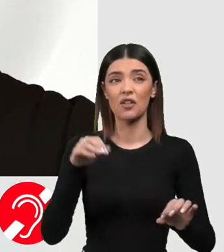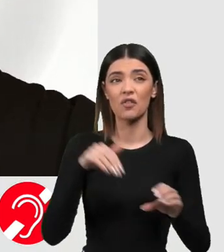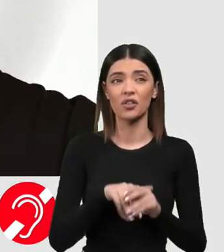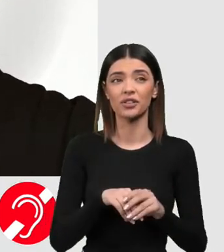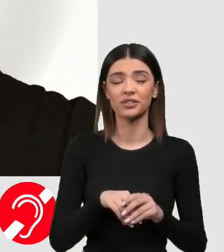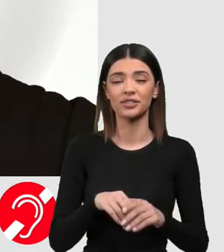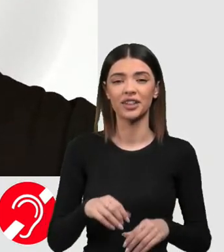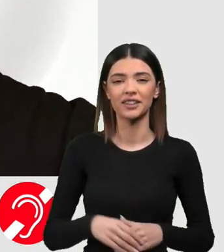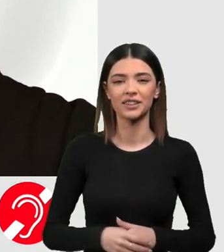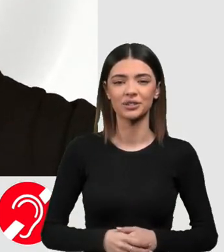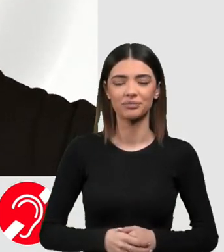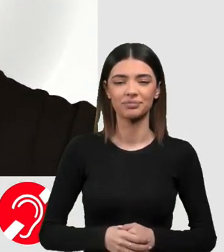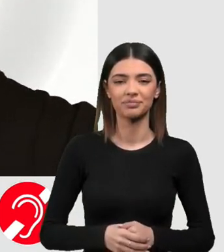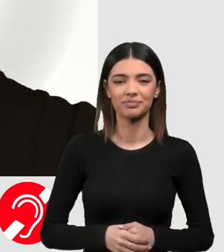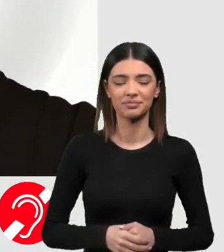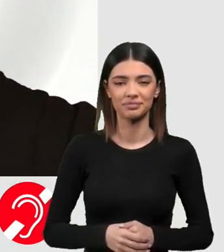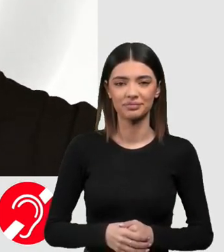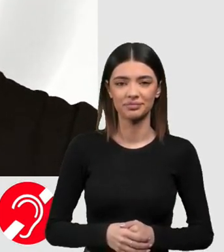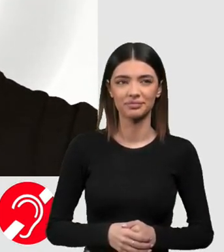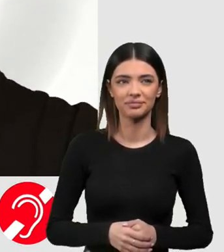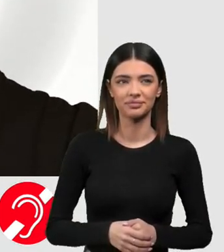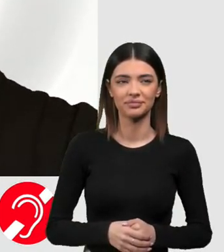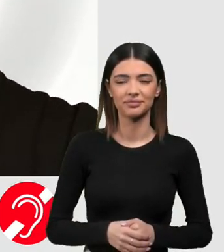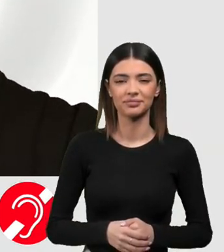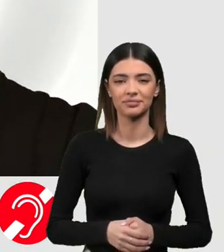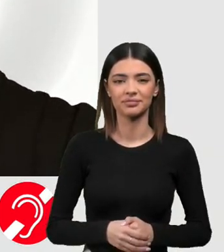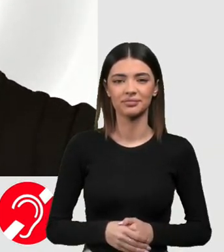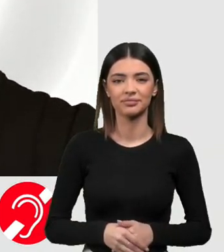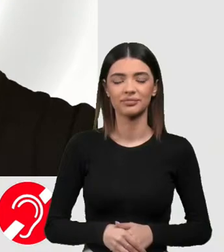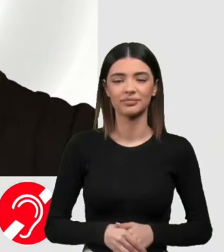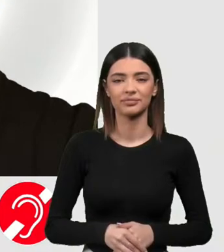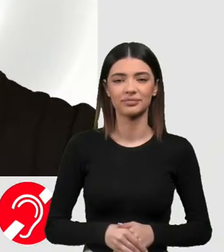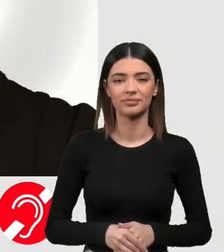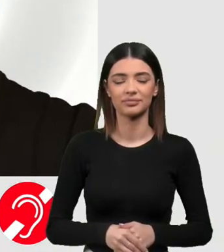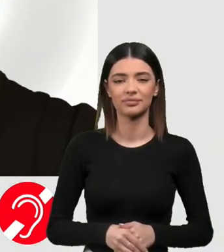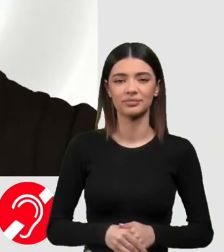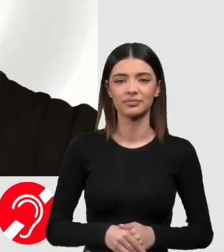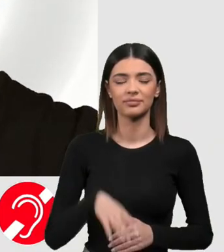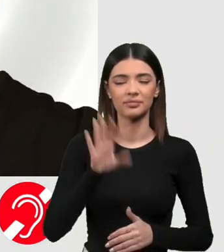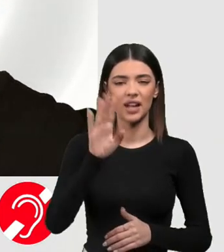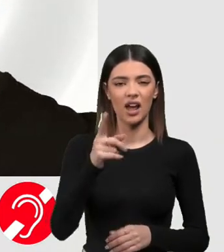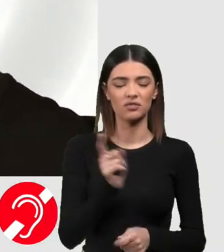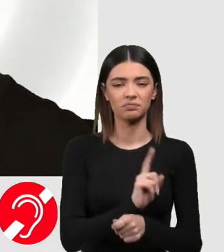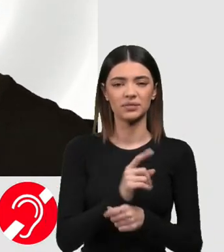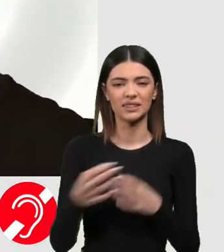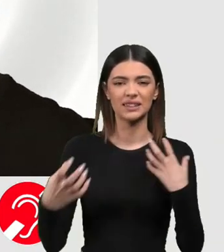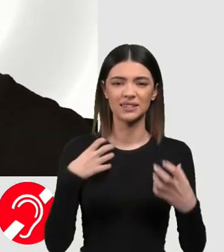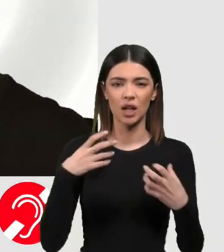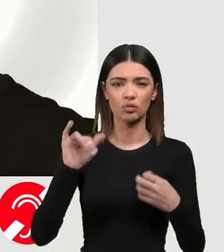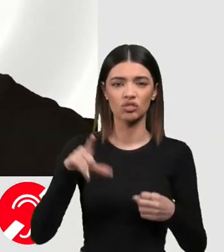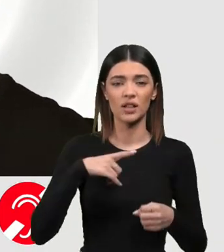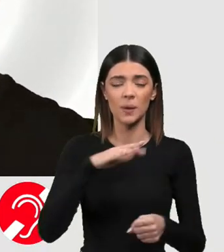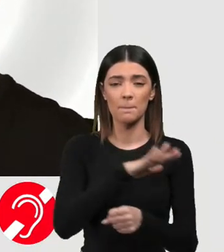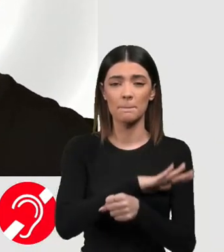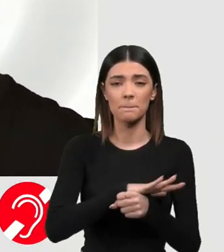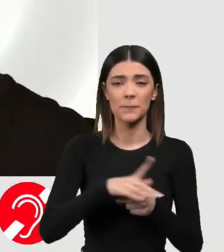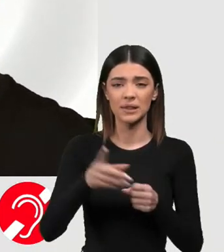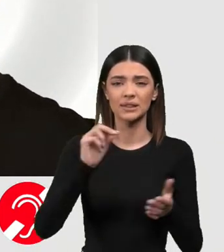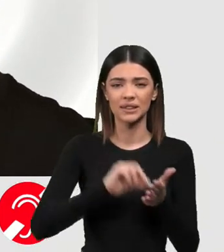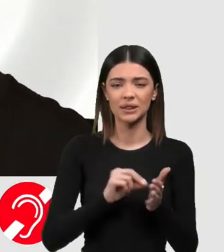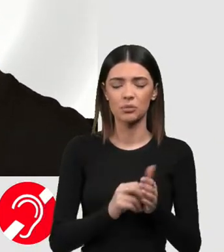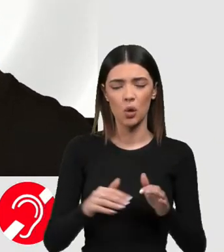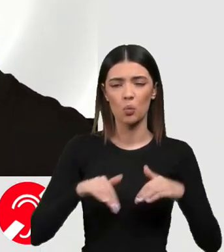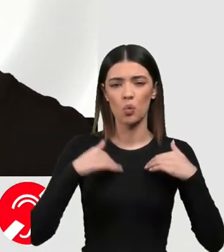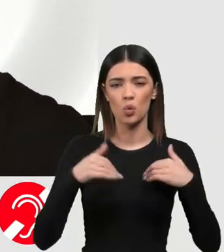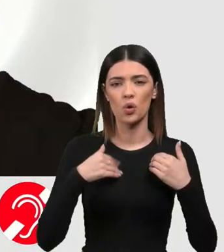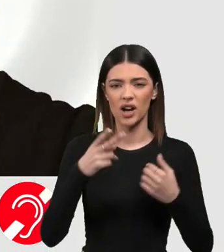votez? Mulțumesc mult, Alexandru. Vreau să-ți mărturisesc că am fost de curând la teatru și era sala plină și mă simt foarte bine când